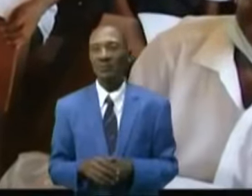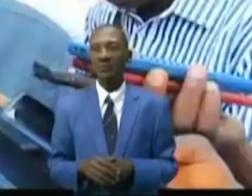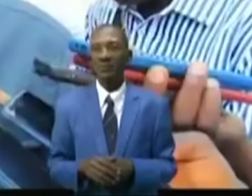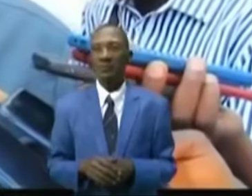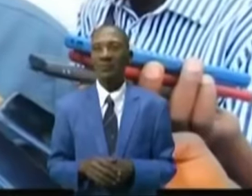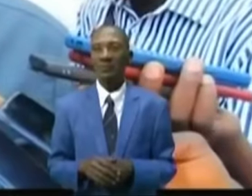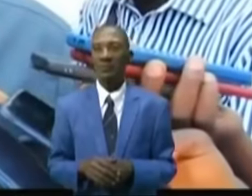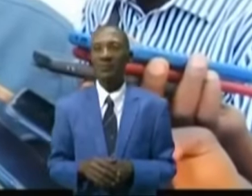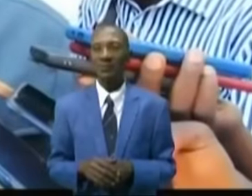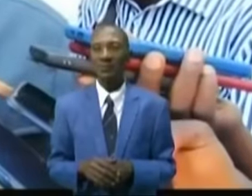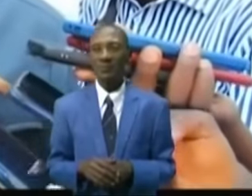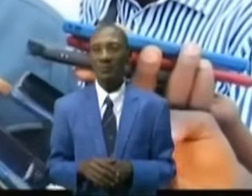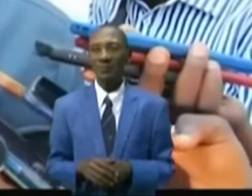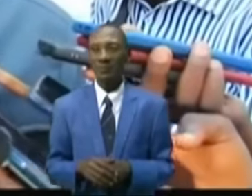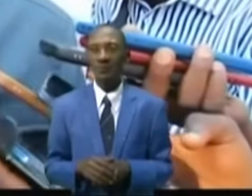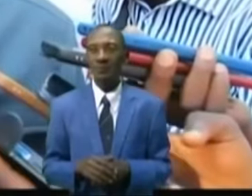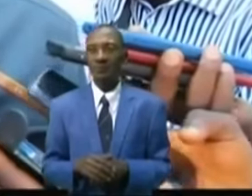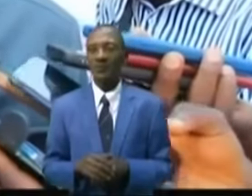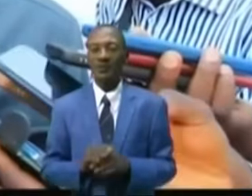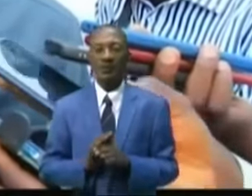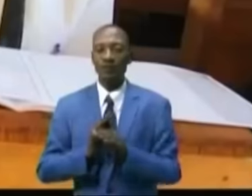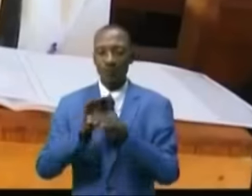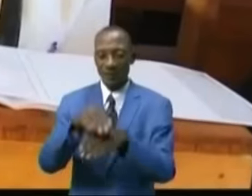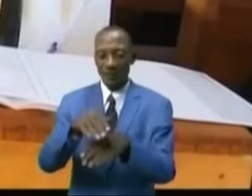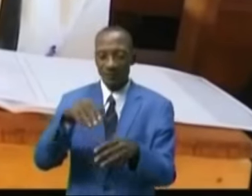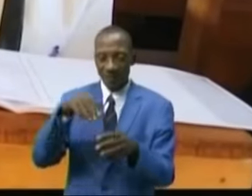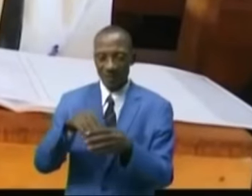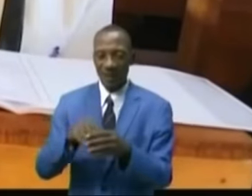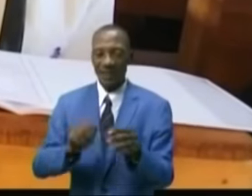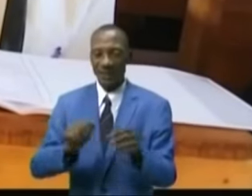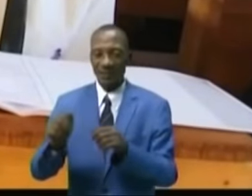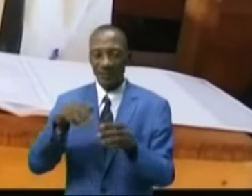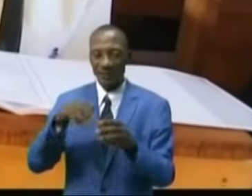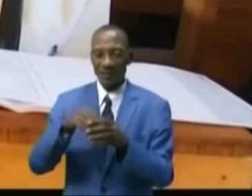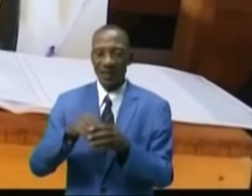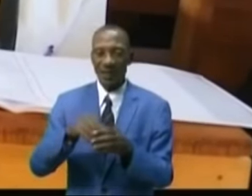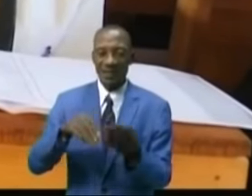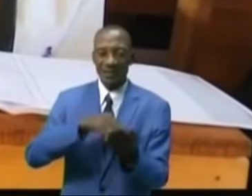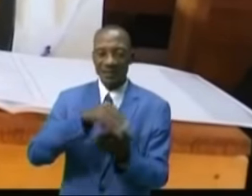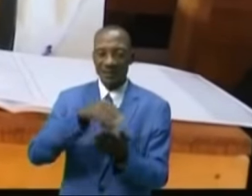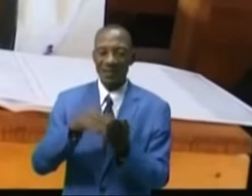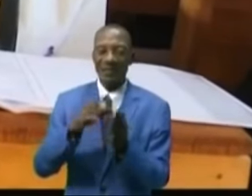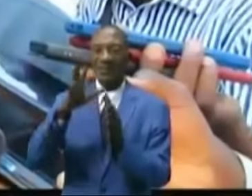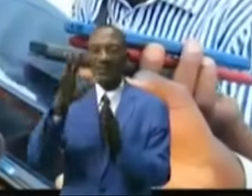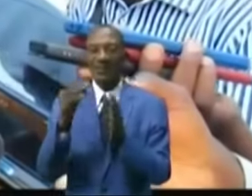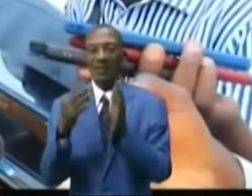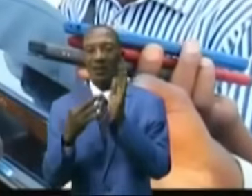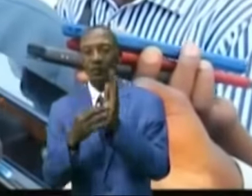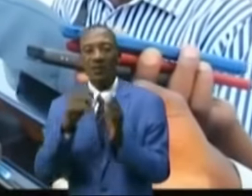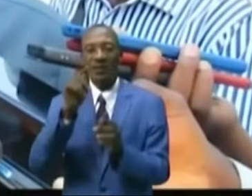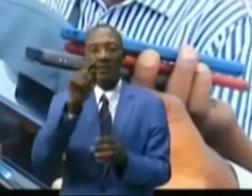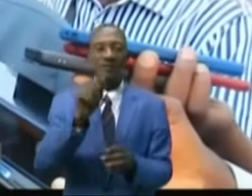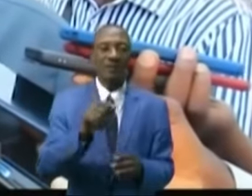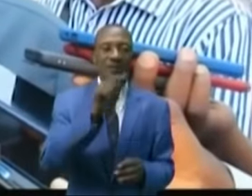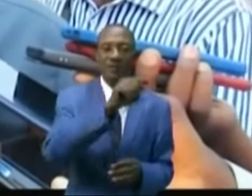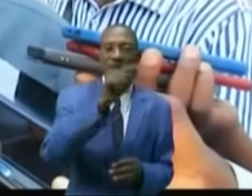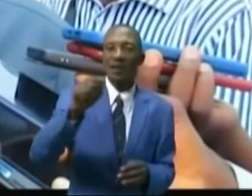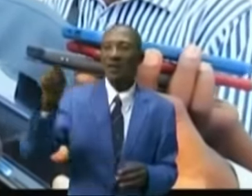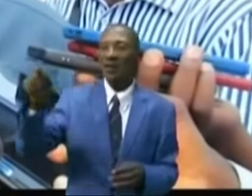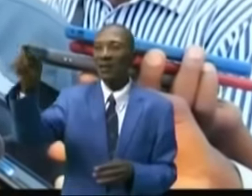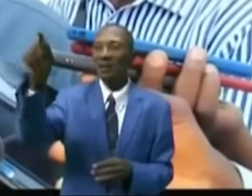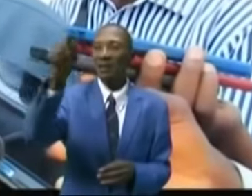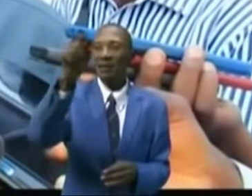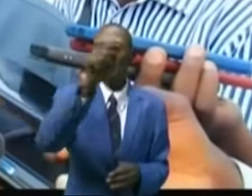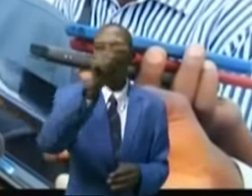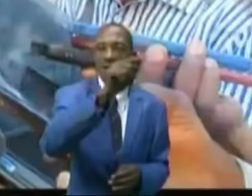reçues dans 58 centres planifiés par nos services techniques attitrés à cette fin